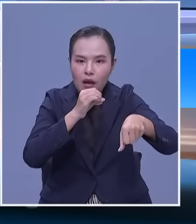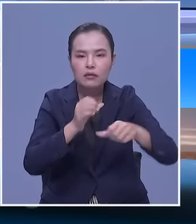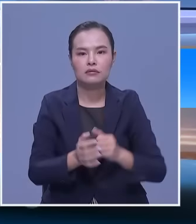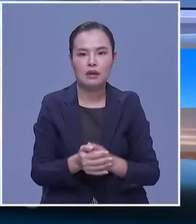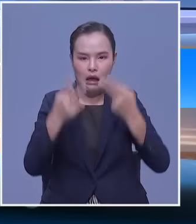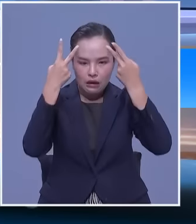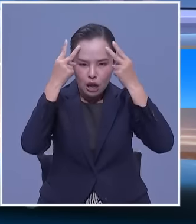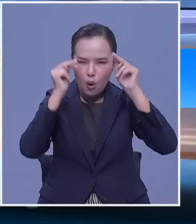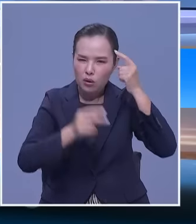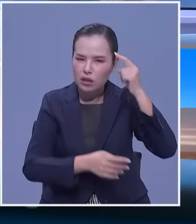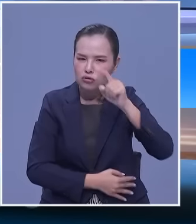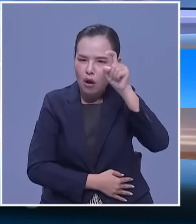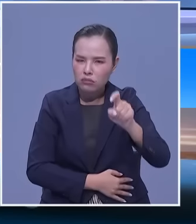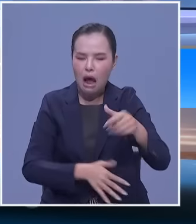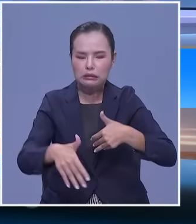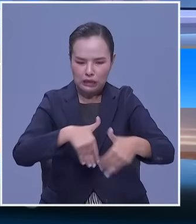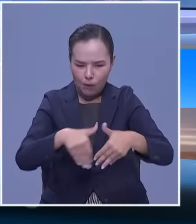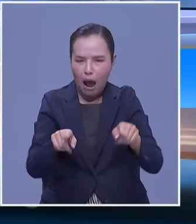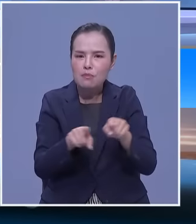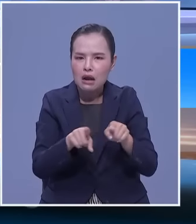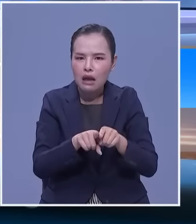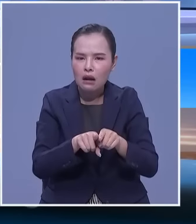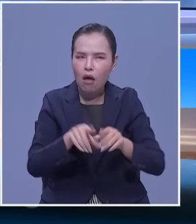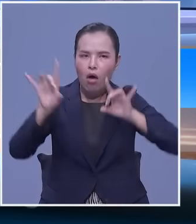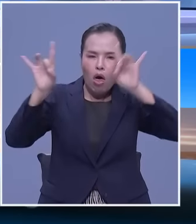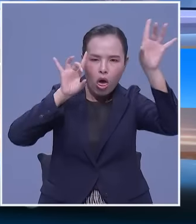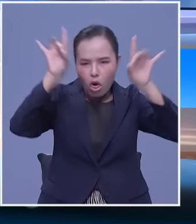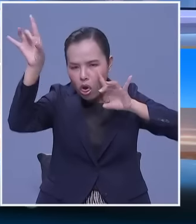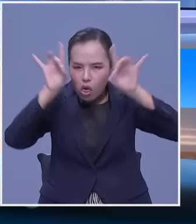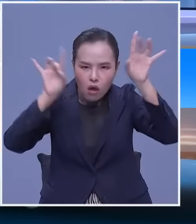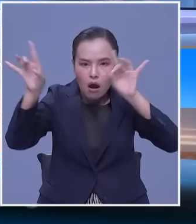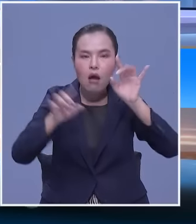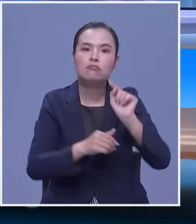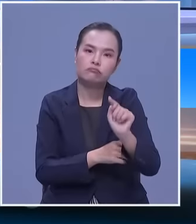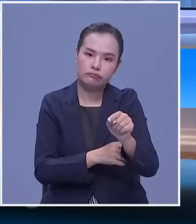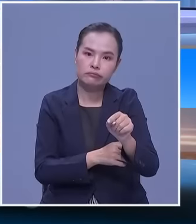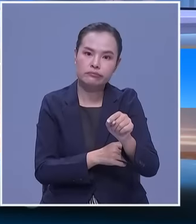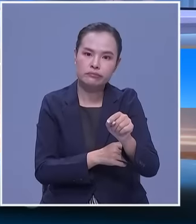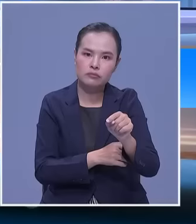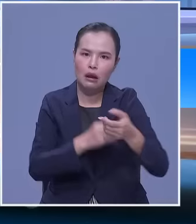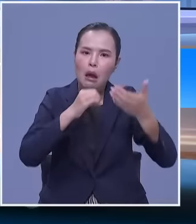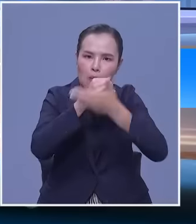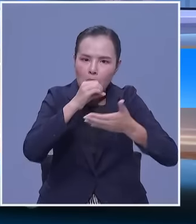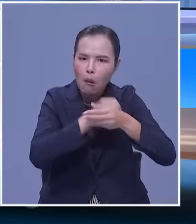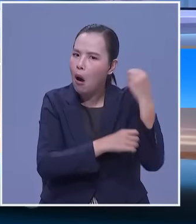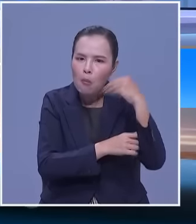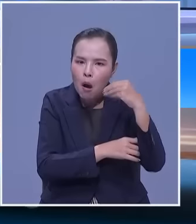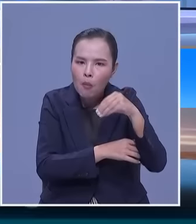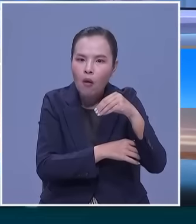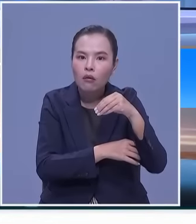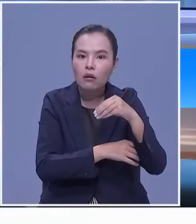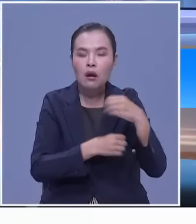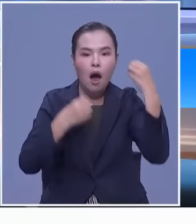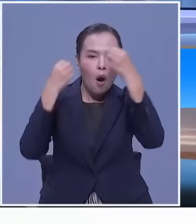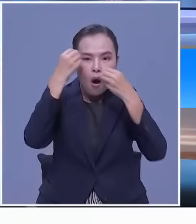นายกก็ตั้งข้อสังเกตเหมือนกับชาวบ้านเราเนี่ยแหละว่าพอเห็นคนคุ้มคลั่งพอเห็นการแบบเนี้ยโอ้โหก็เมายาทุกครั้งอ่ะถ้าไม่